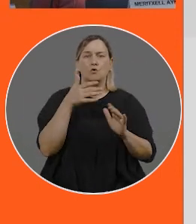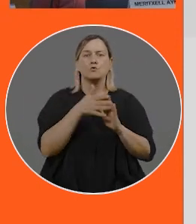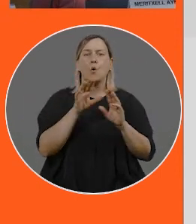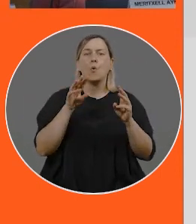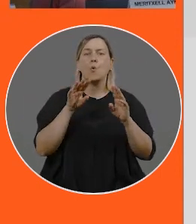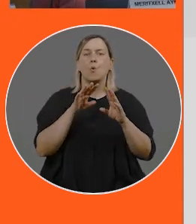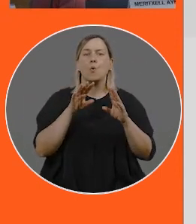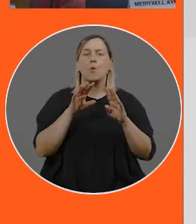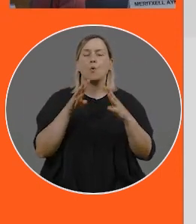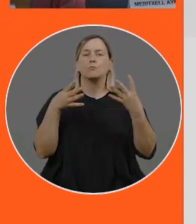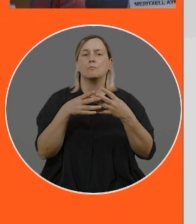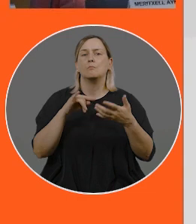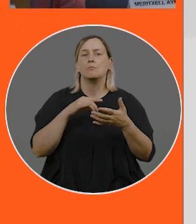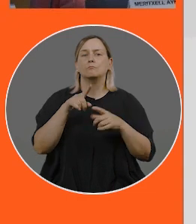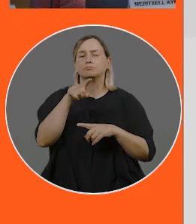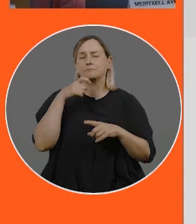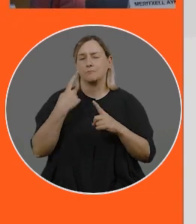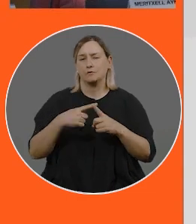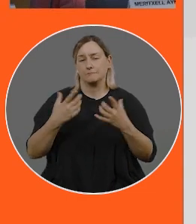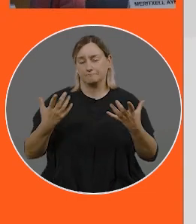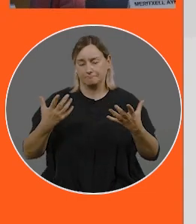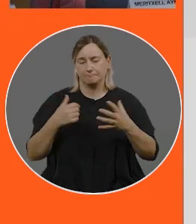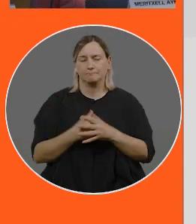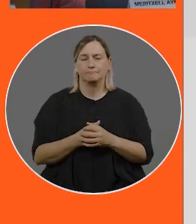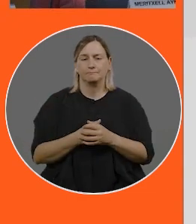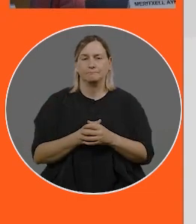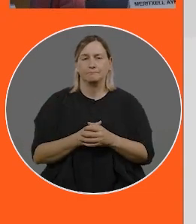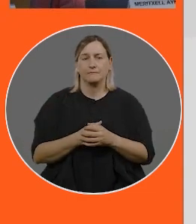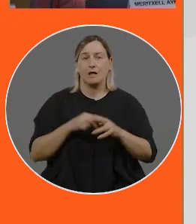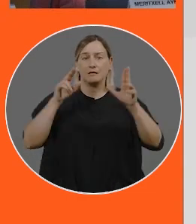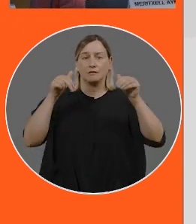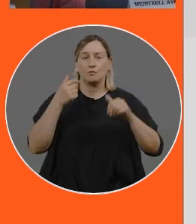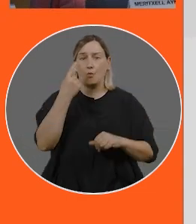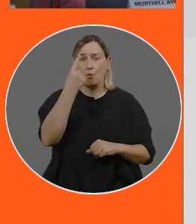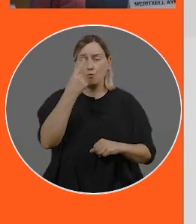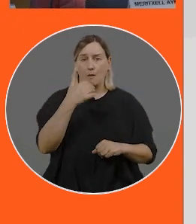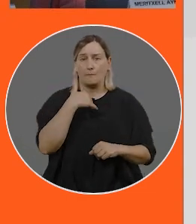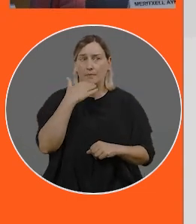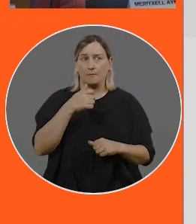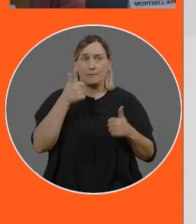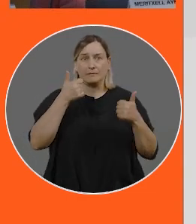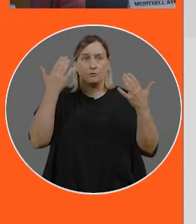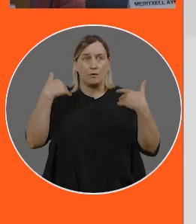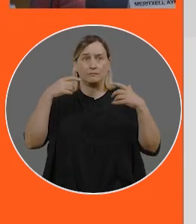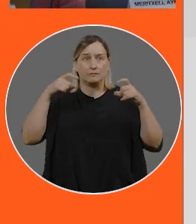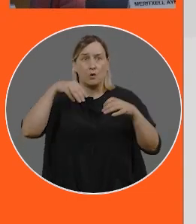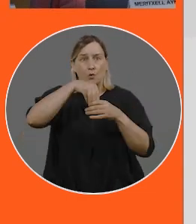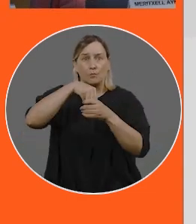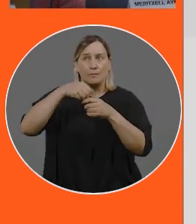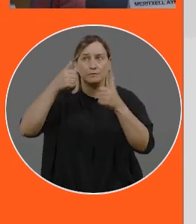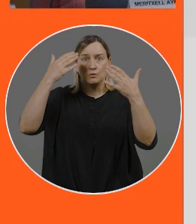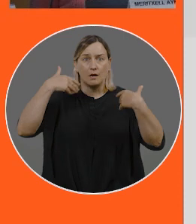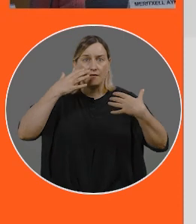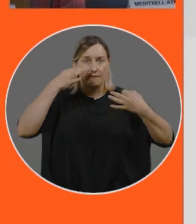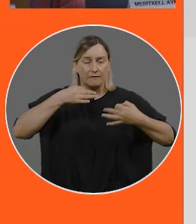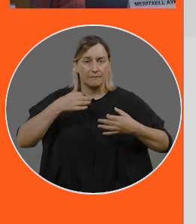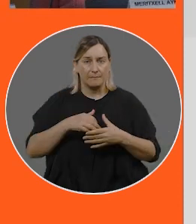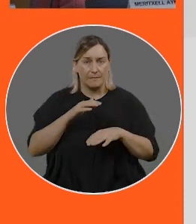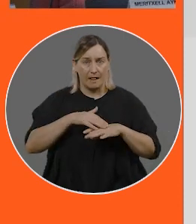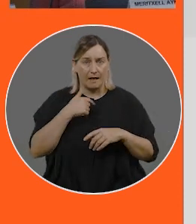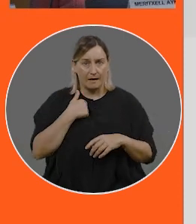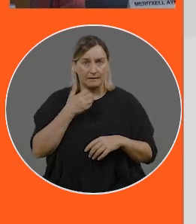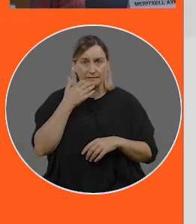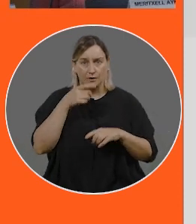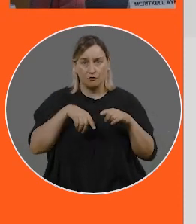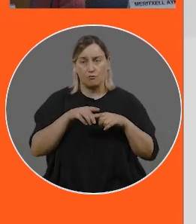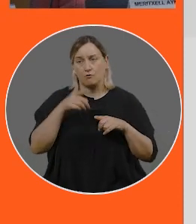pàgina. Val? Bueno, doncs, només hi ha un encapçalament, però bueno, tampoc no hi ha més contingut, en realitat. Si ens n'anem a